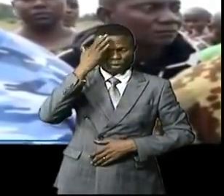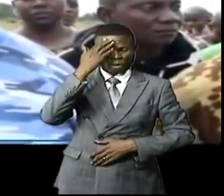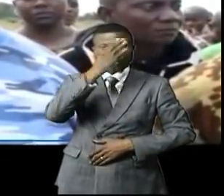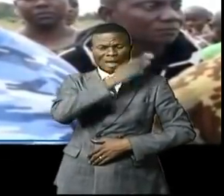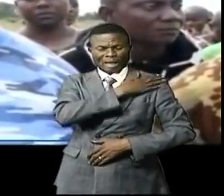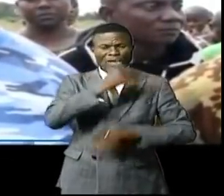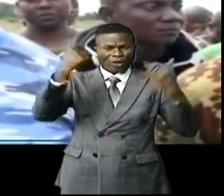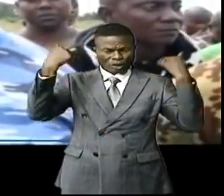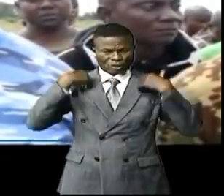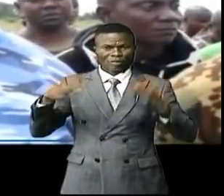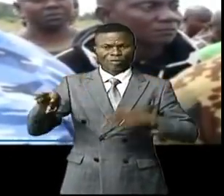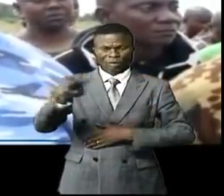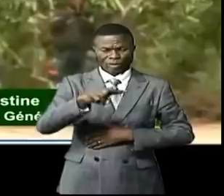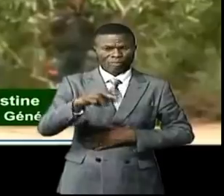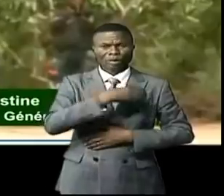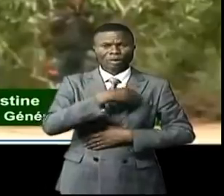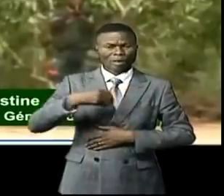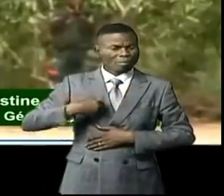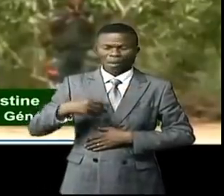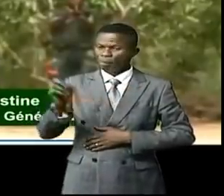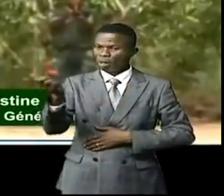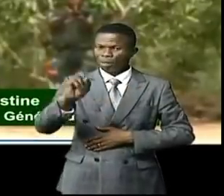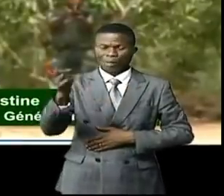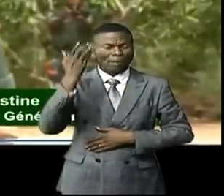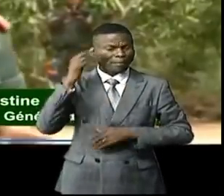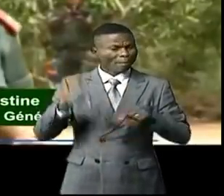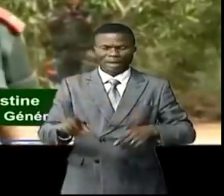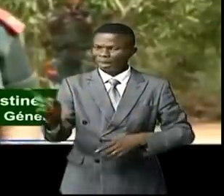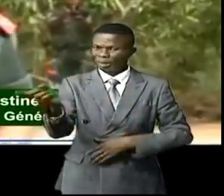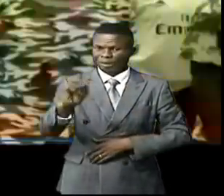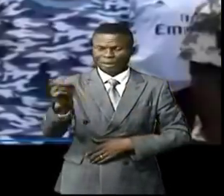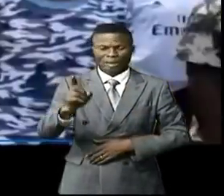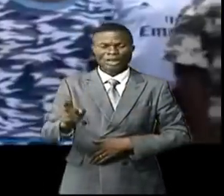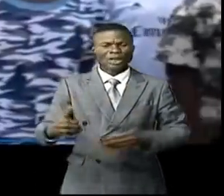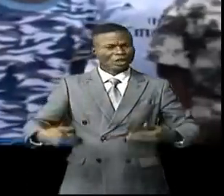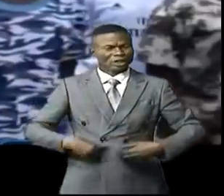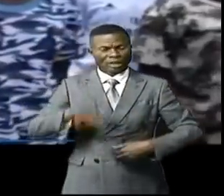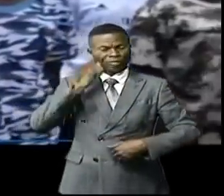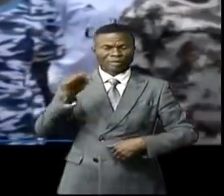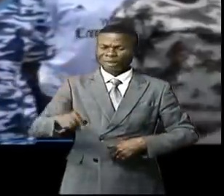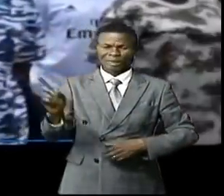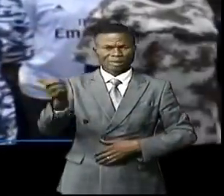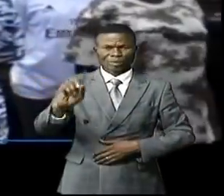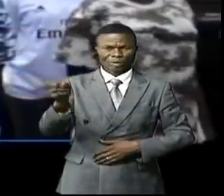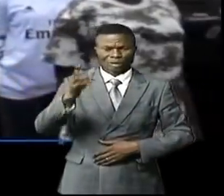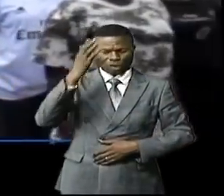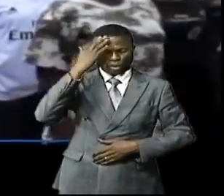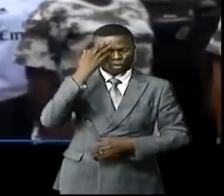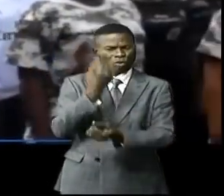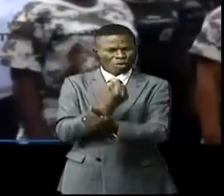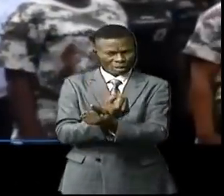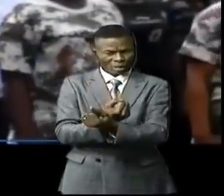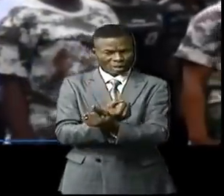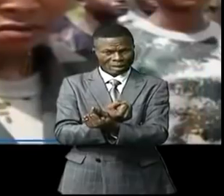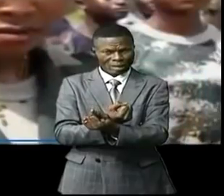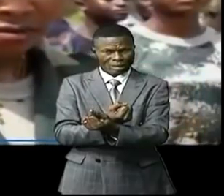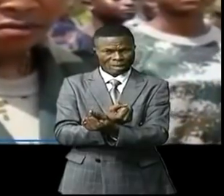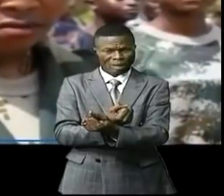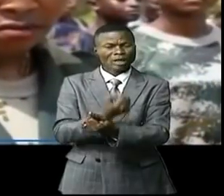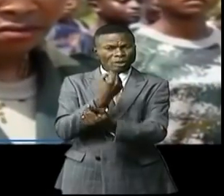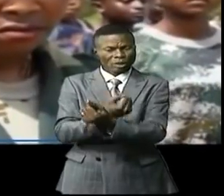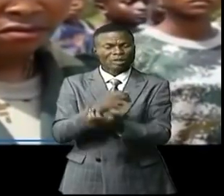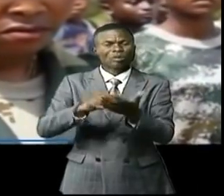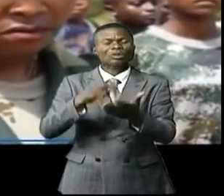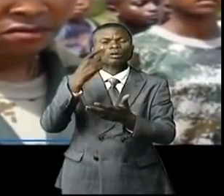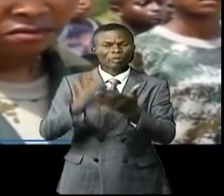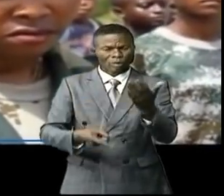kadre. Mama azate, papa azate, tantina zawa te. voyez la discipline, voyez bien discipline et lobby.